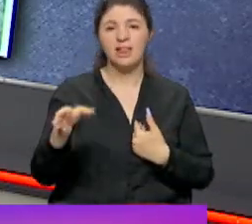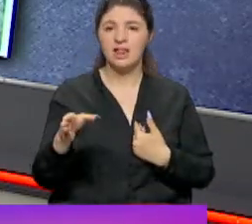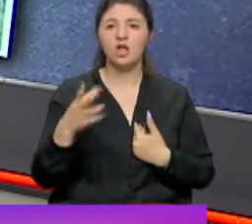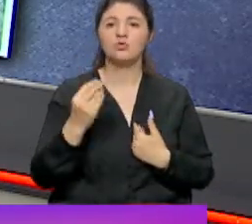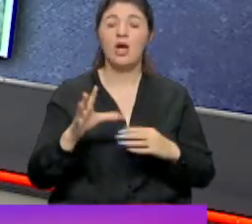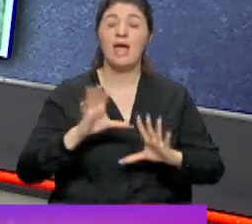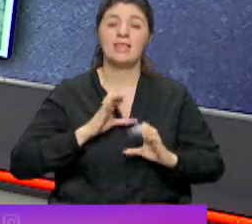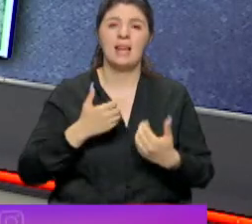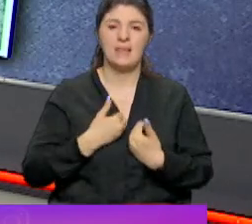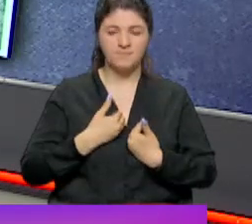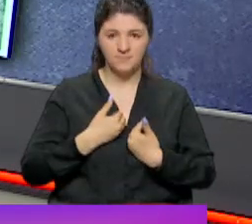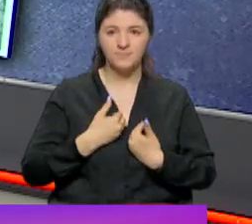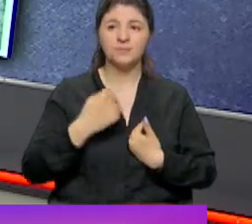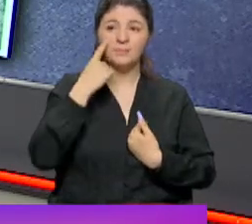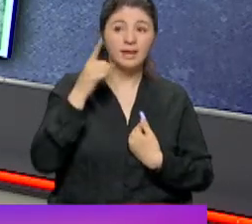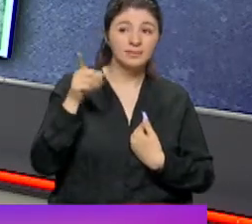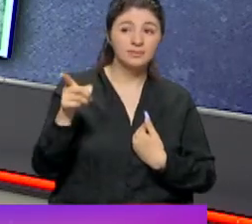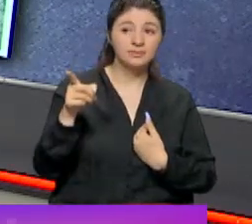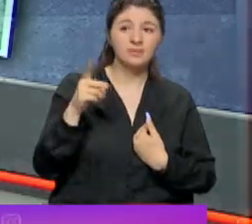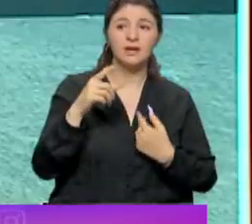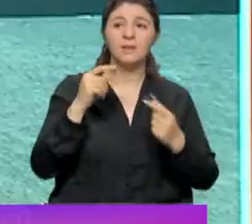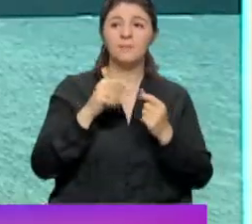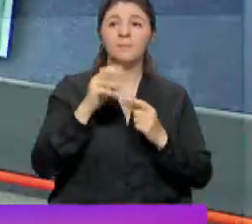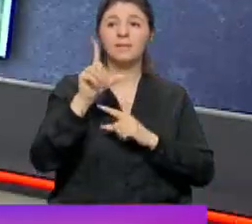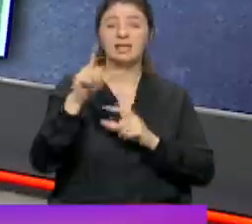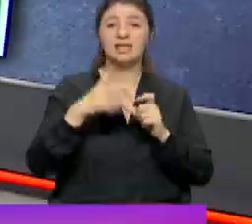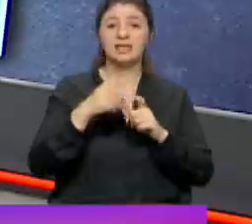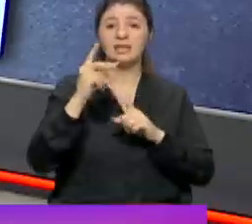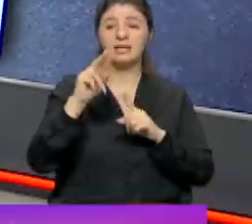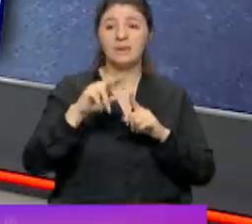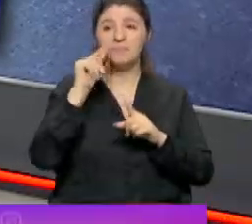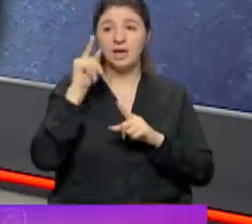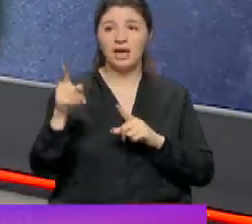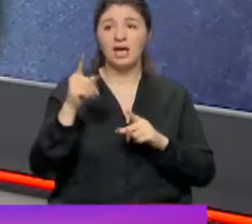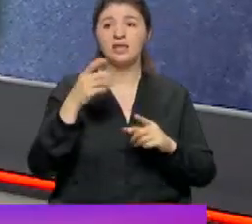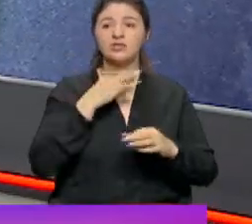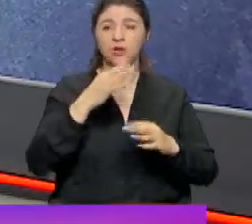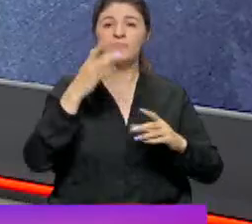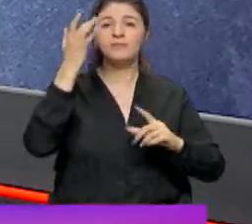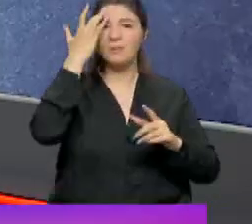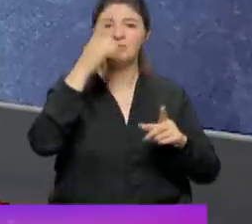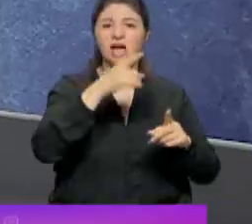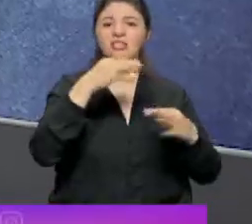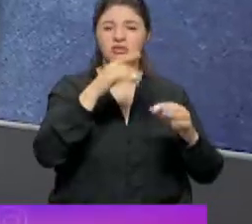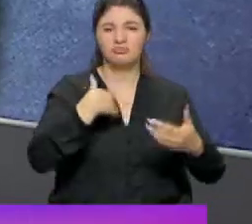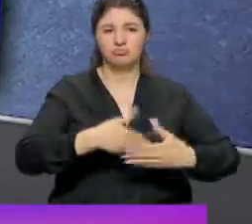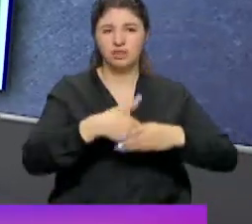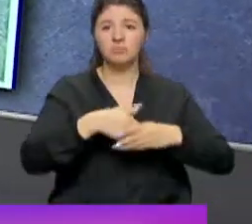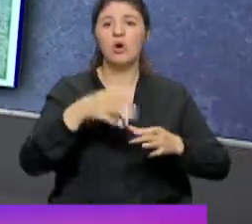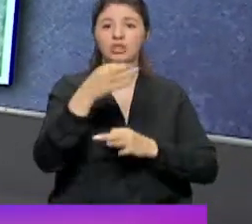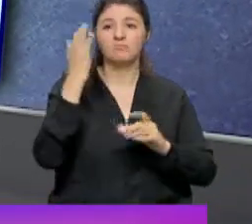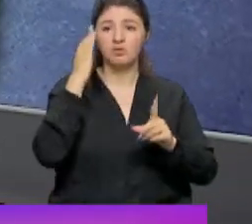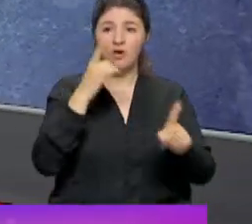gittim çok etkilendim bakın Bilgin beye teşekkür ediyorum Tepebaşı'nda tanışmıştım organizasyonda o var